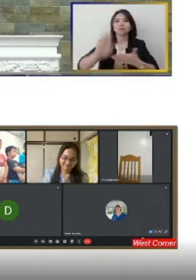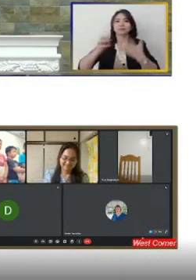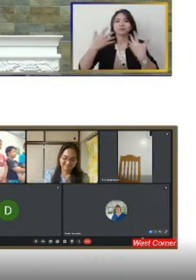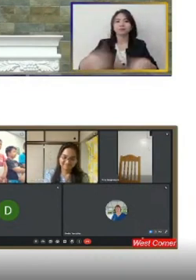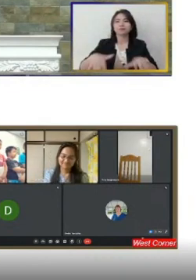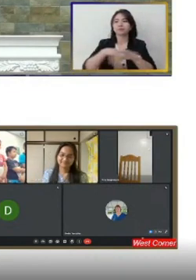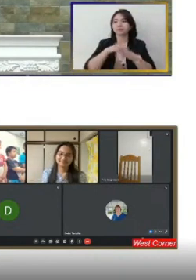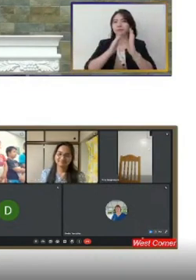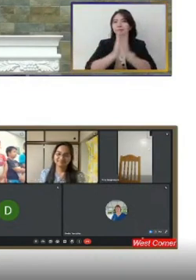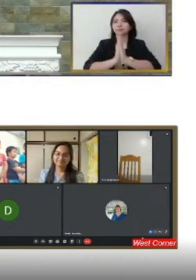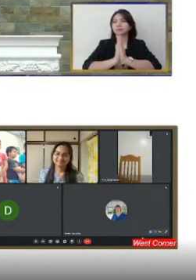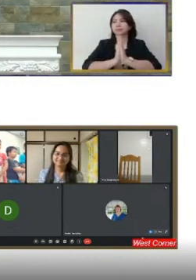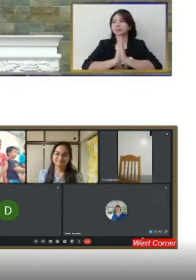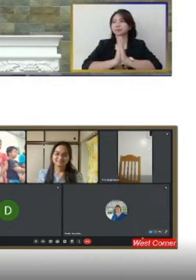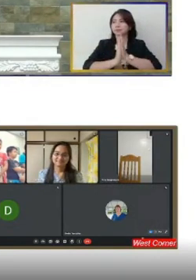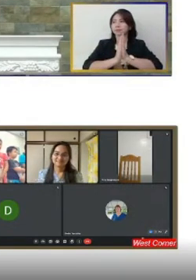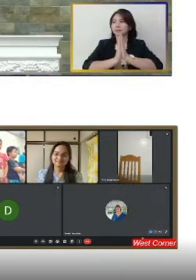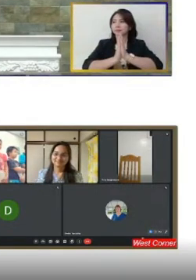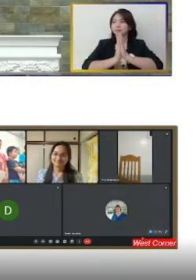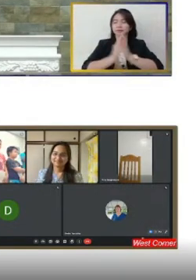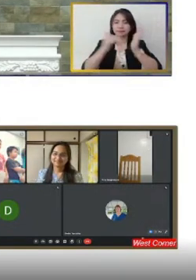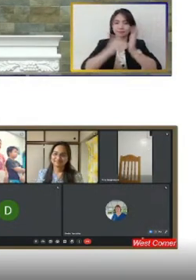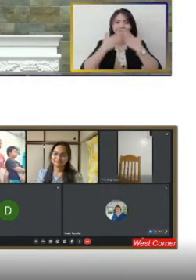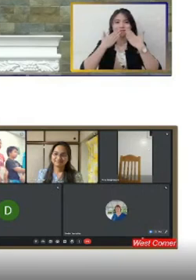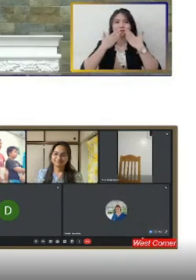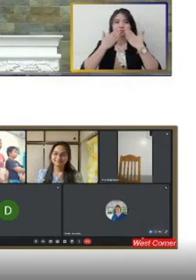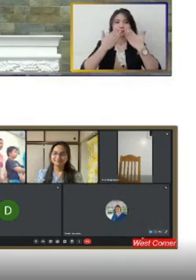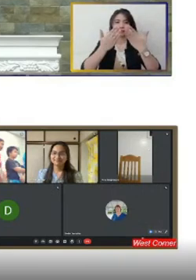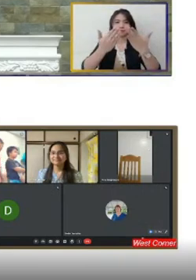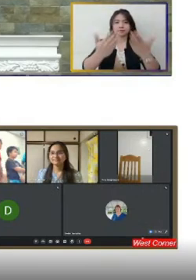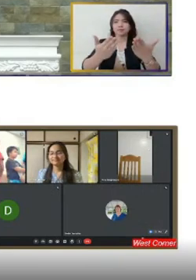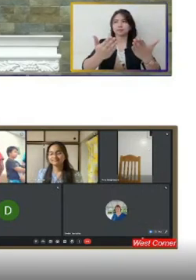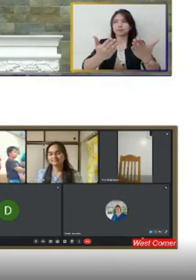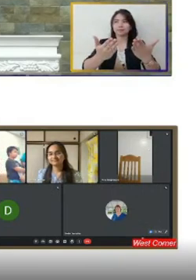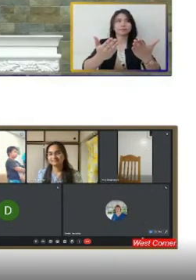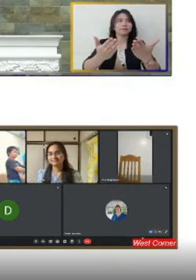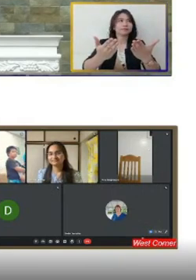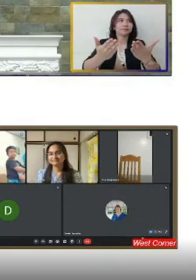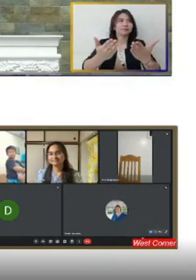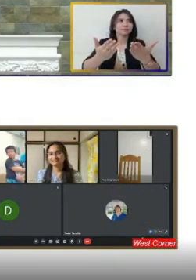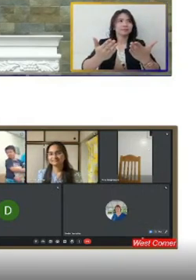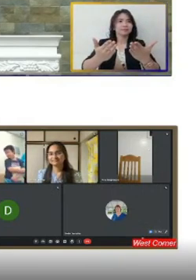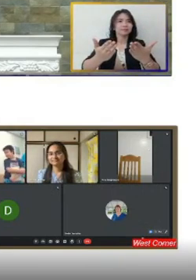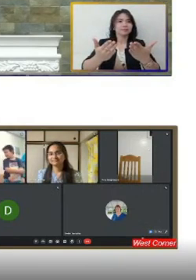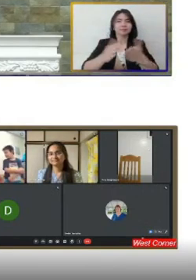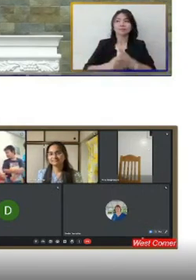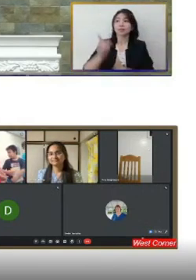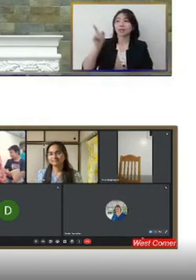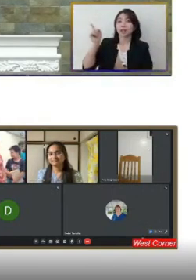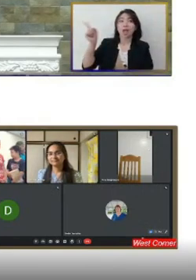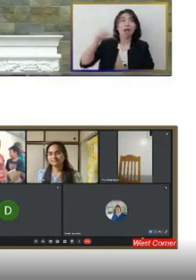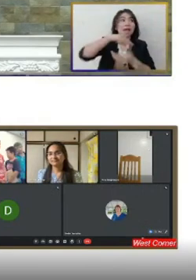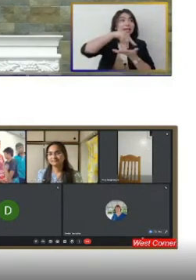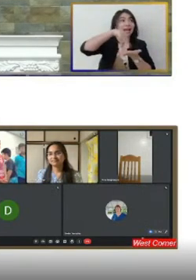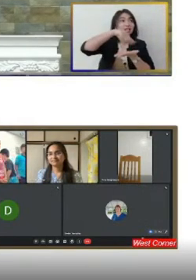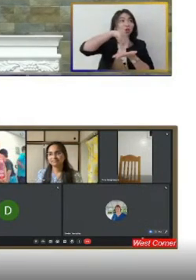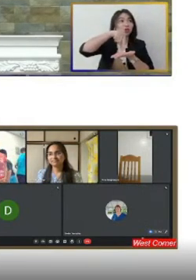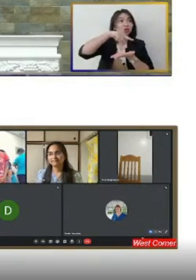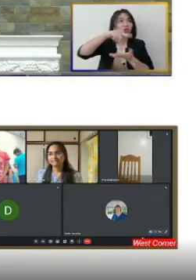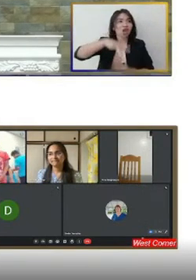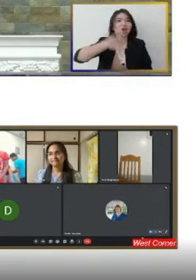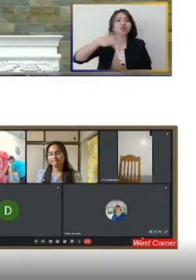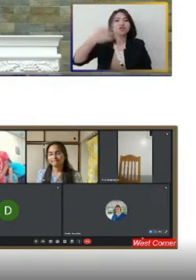panalangin. And thank you. At parang nandito lang kayo. Parang kasama lang namin kayo